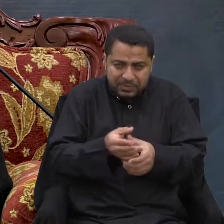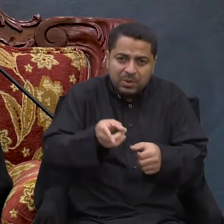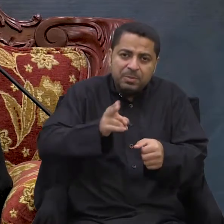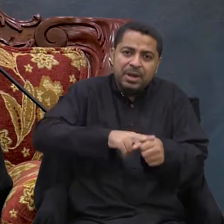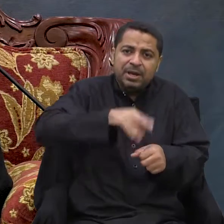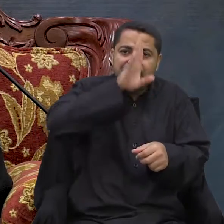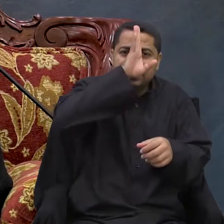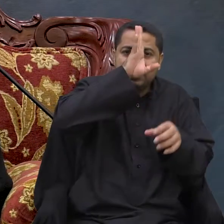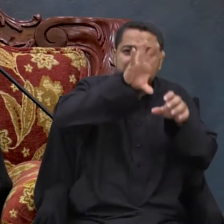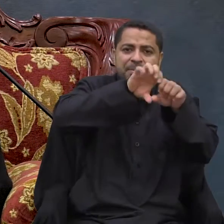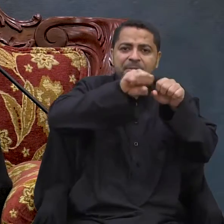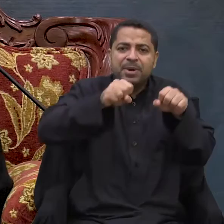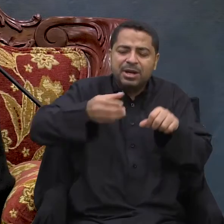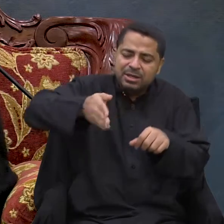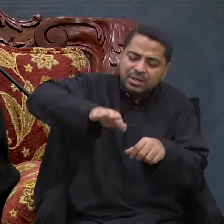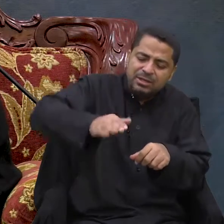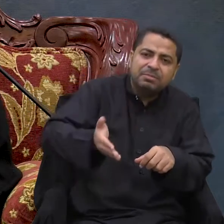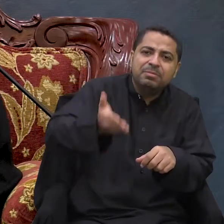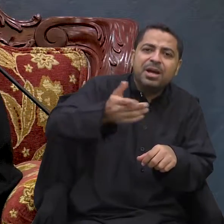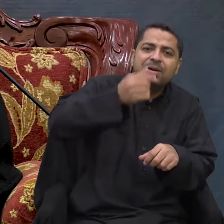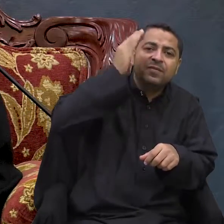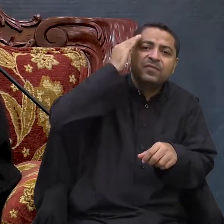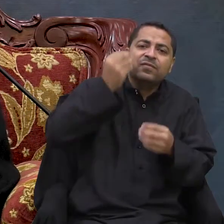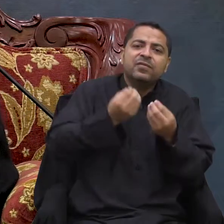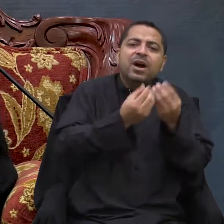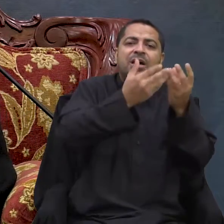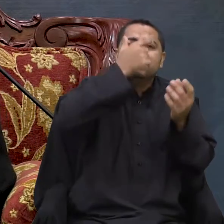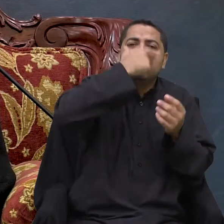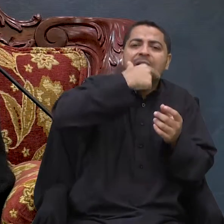ميت تبكي له فاطمة